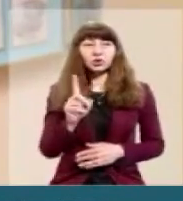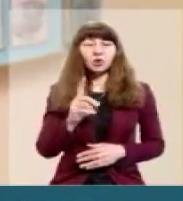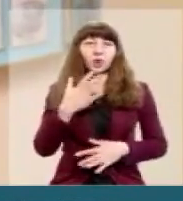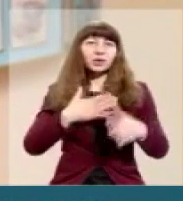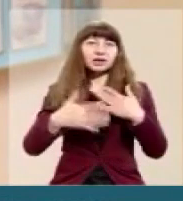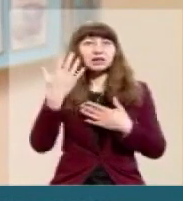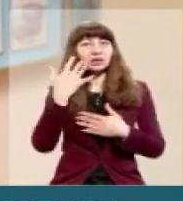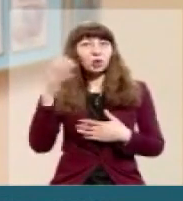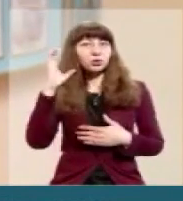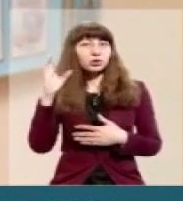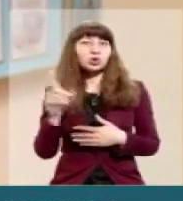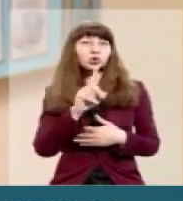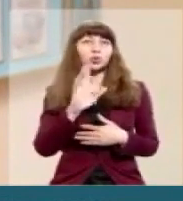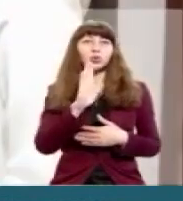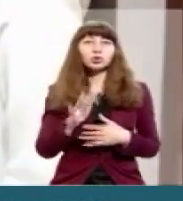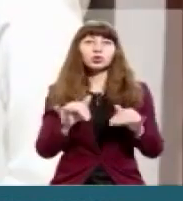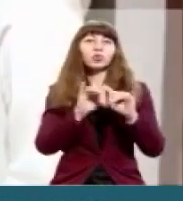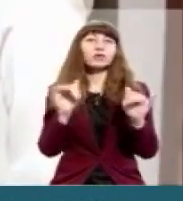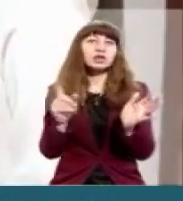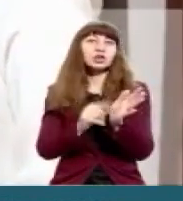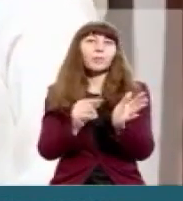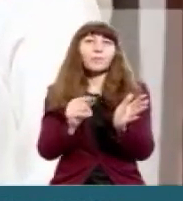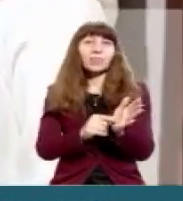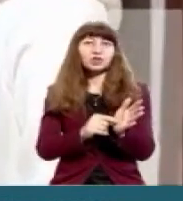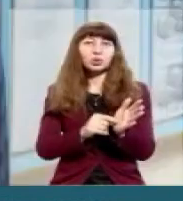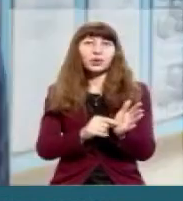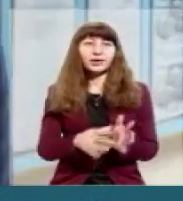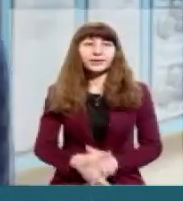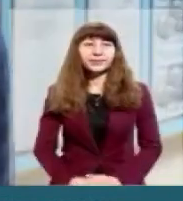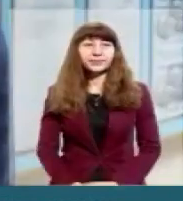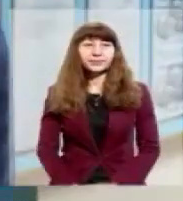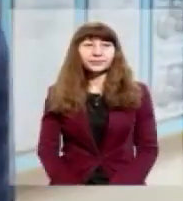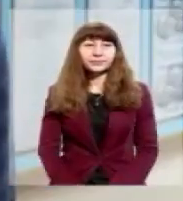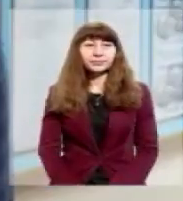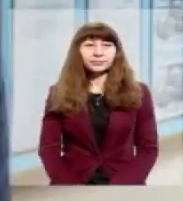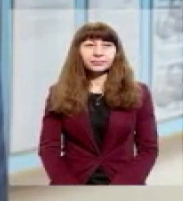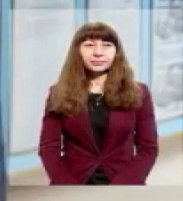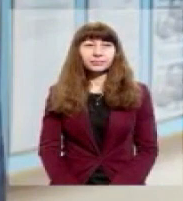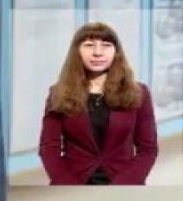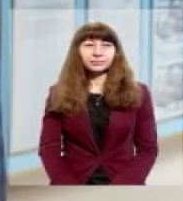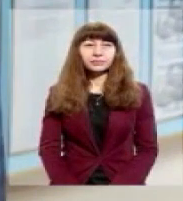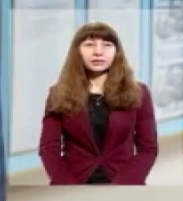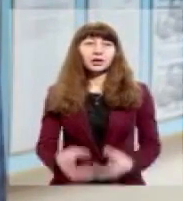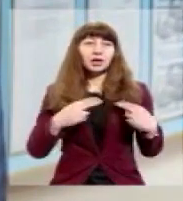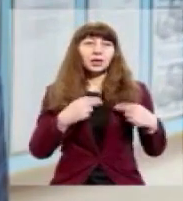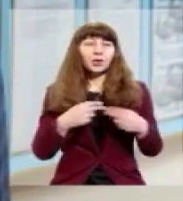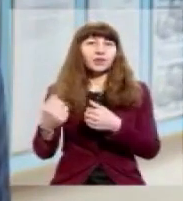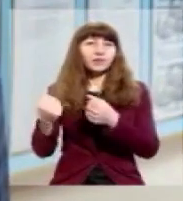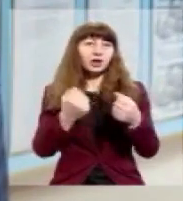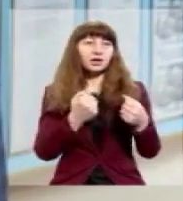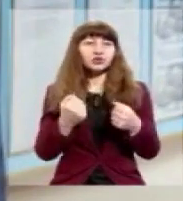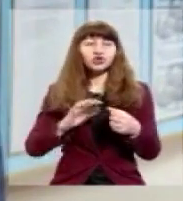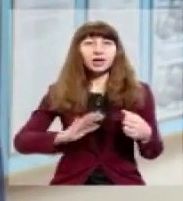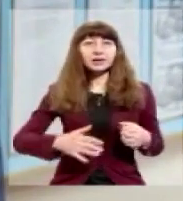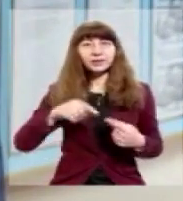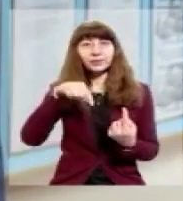басшысының жәрдемақы көлемін арттыру тапсырмасын естігенде қуанғанын айтады. Бұрын жеке кәсіпкердің бірінде жүргізуші